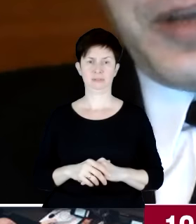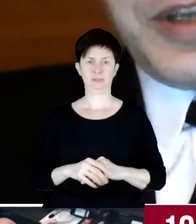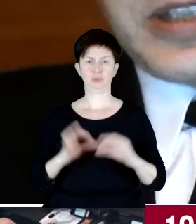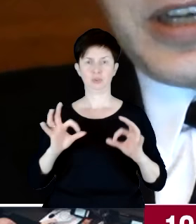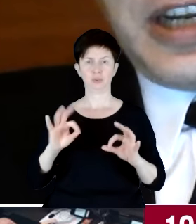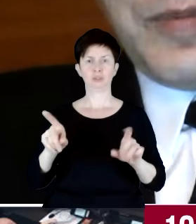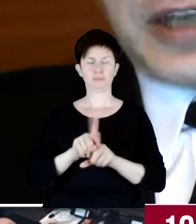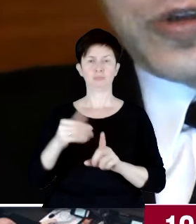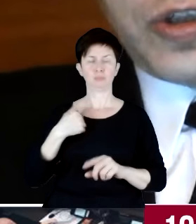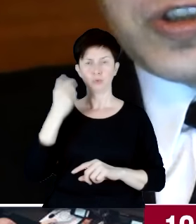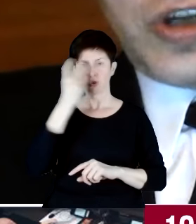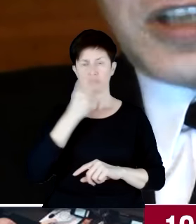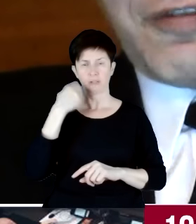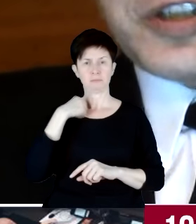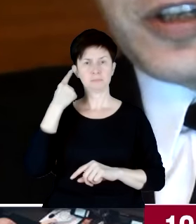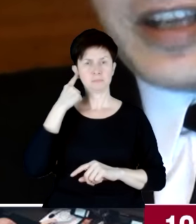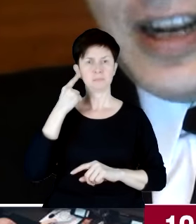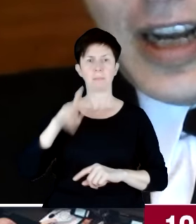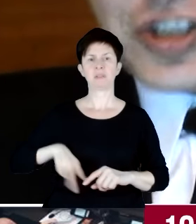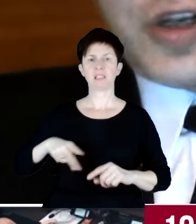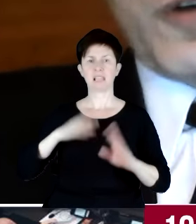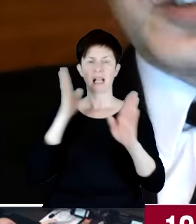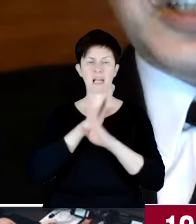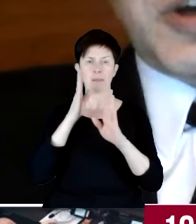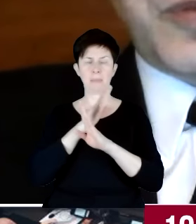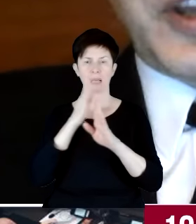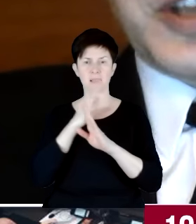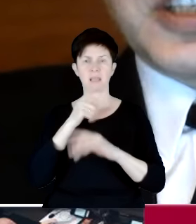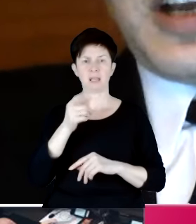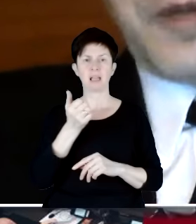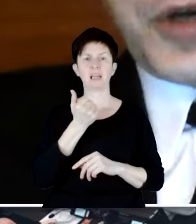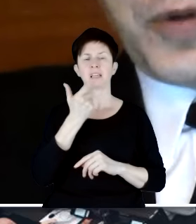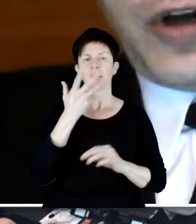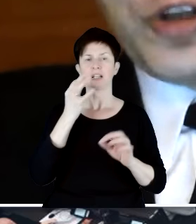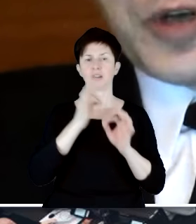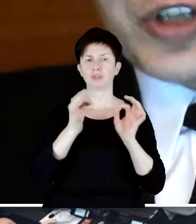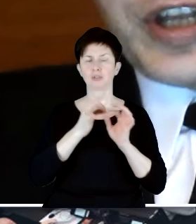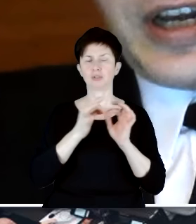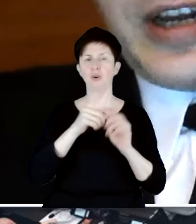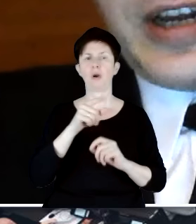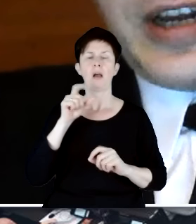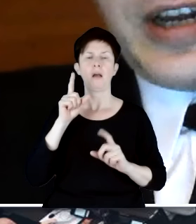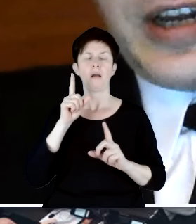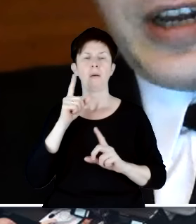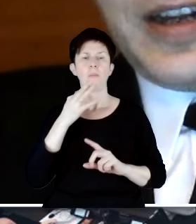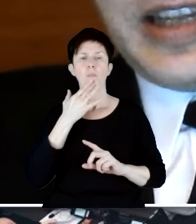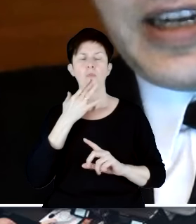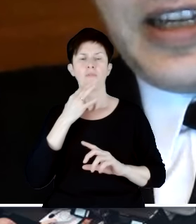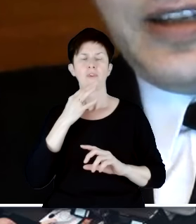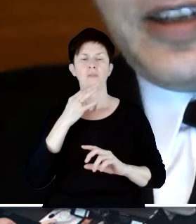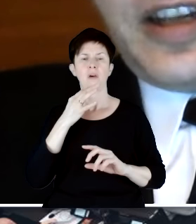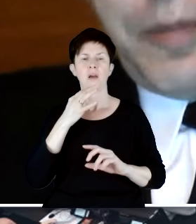wypowiedź pani minister klimatu dotycząca właśnie kilka szczegółów zaczęła podawać a propos odmrożenia